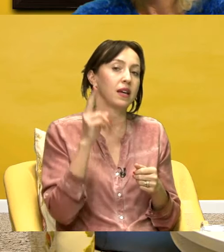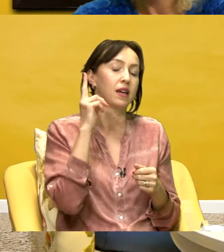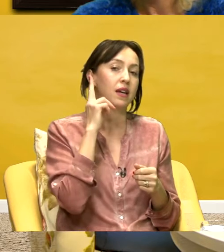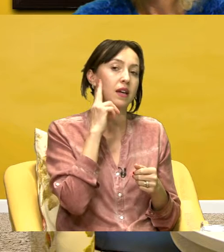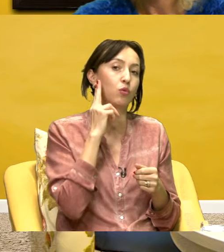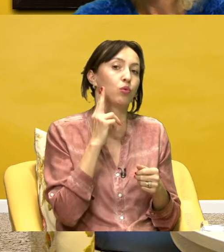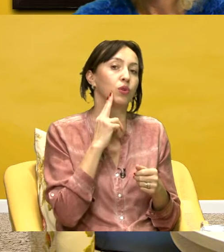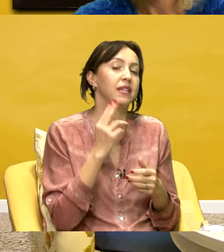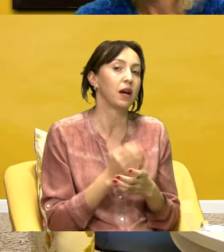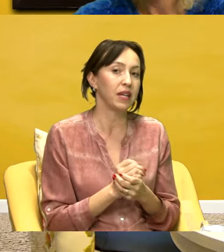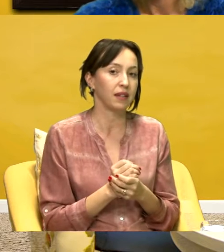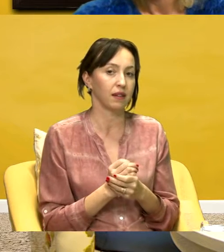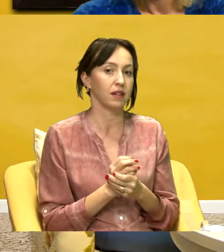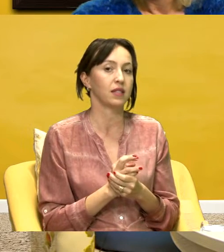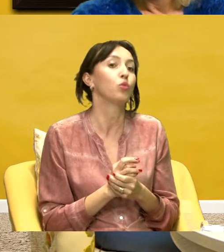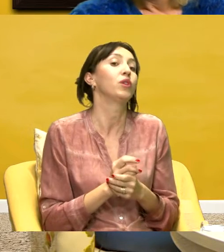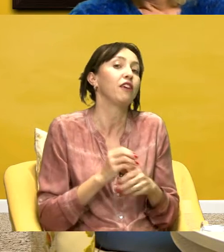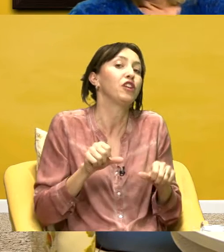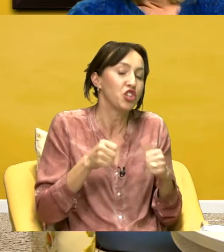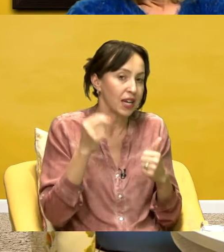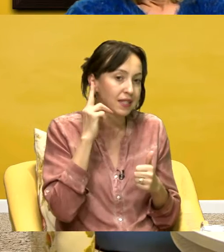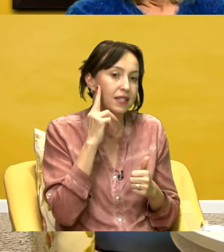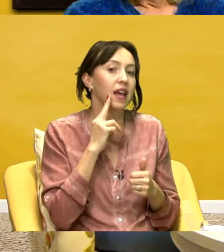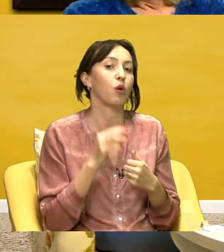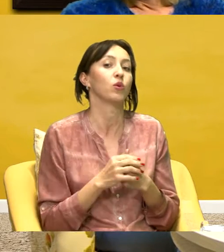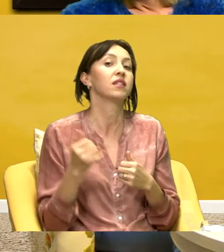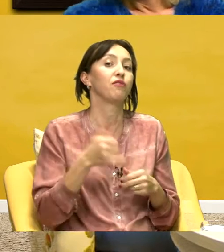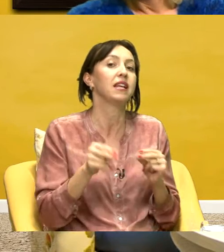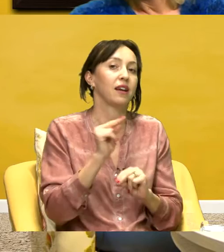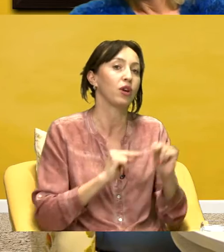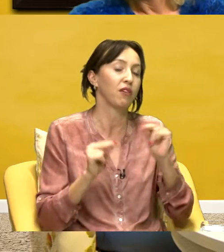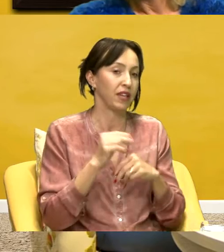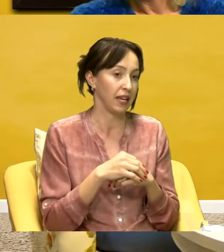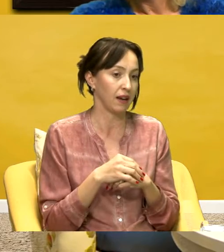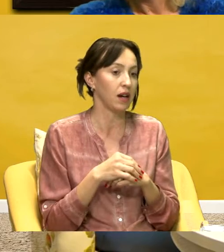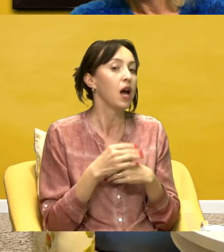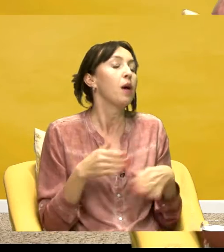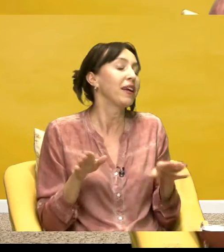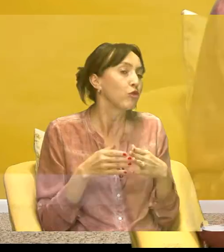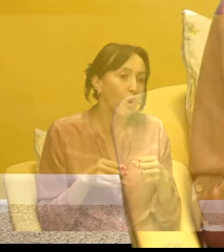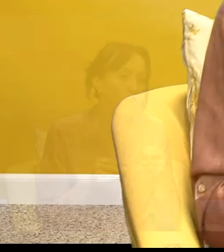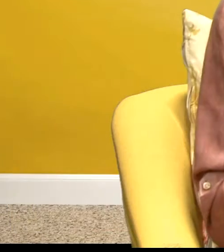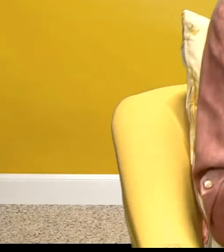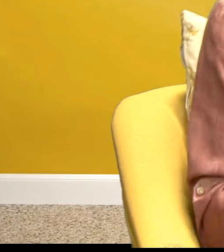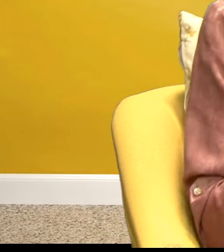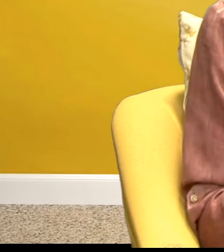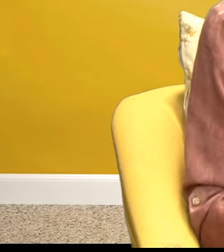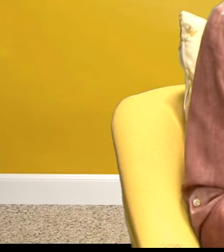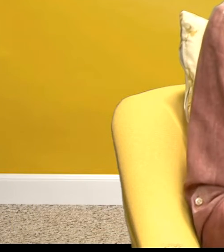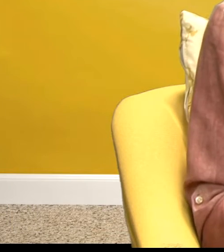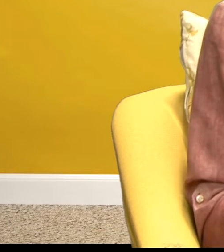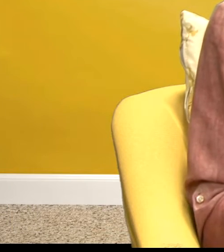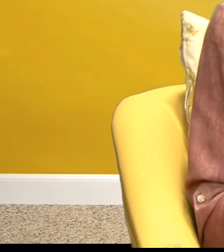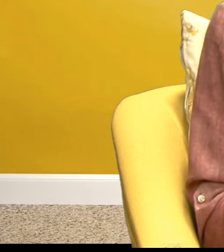Persoanele cu dizabilități, cu deficiență de auz, vin la noi la filială pentru orice